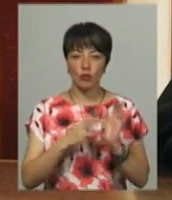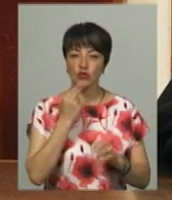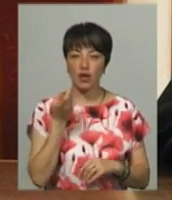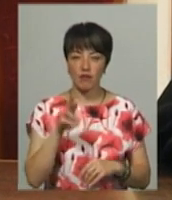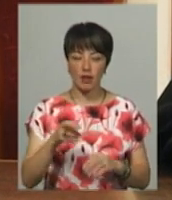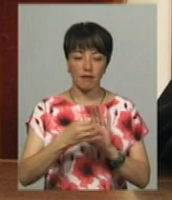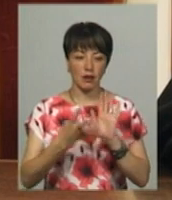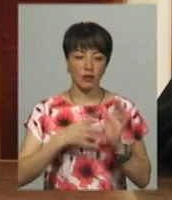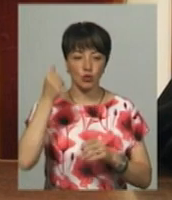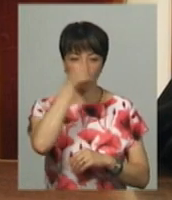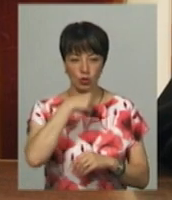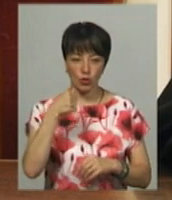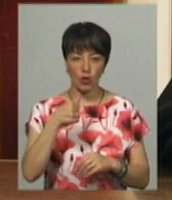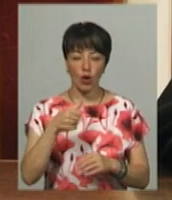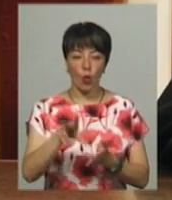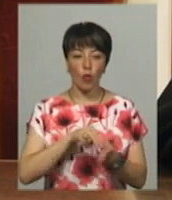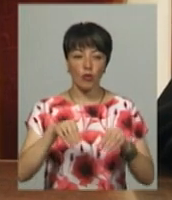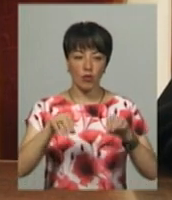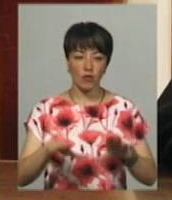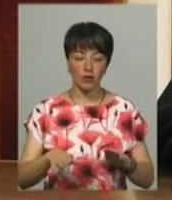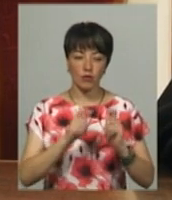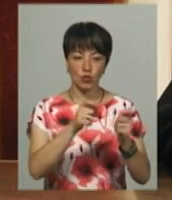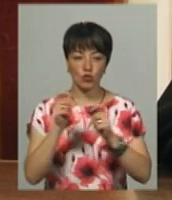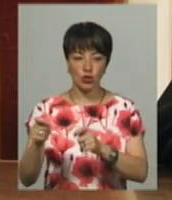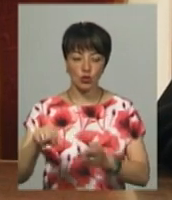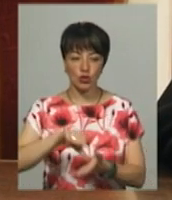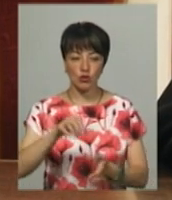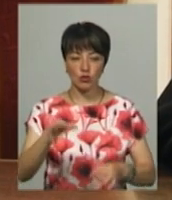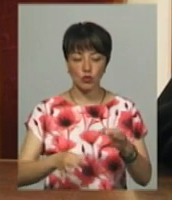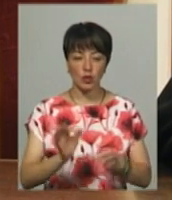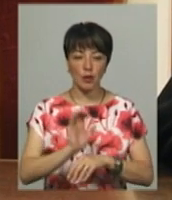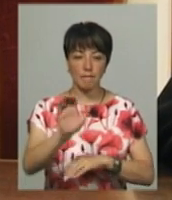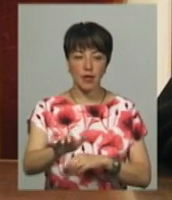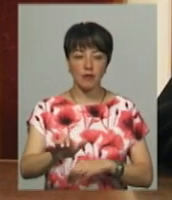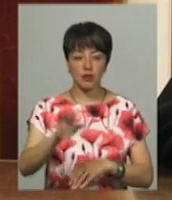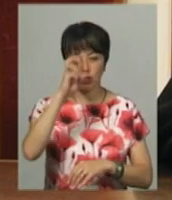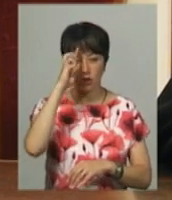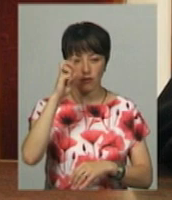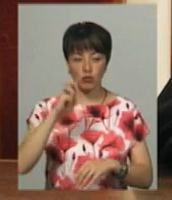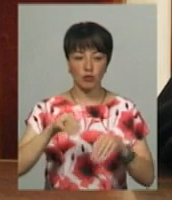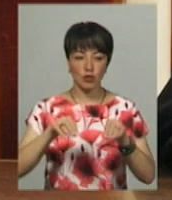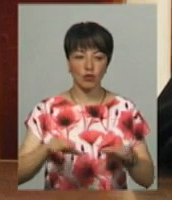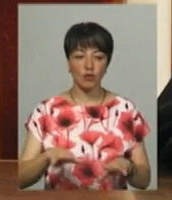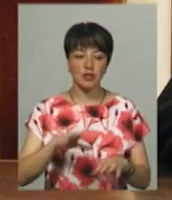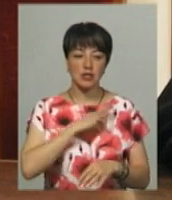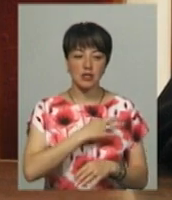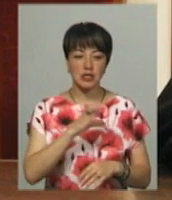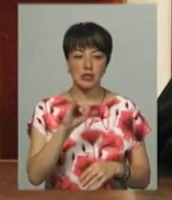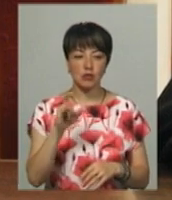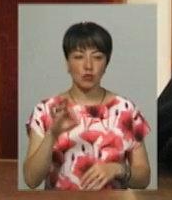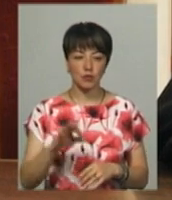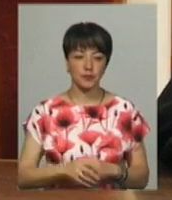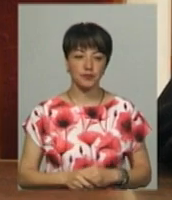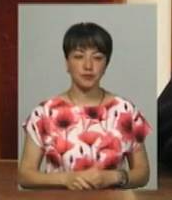червня 2019 року. Копію ухвали вручити учасникам судового провадження та направити державну установу Хмельницький слідчий ізолятор для